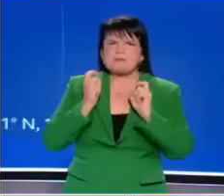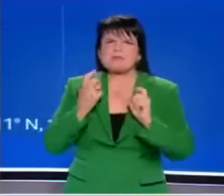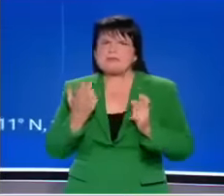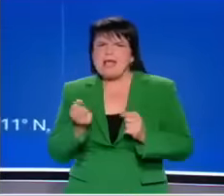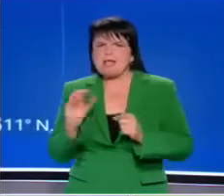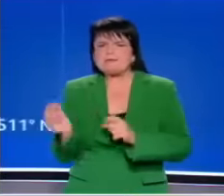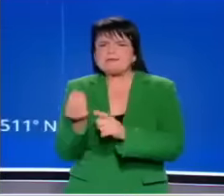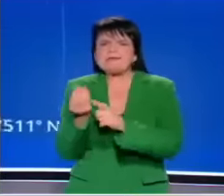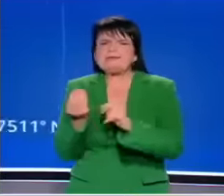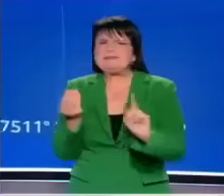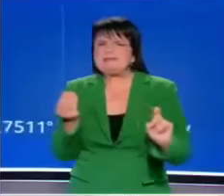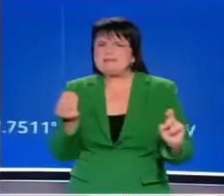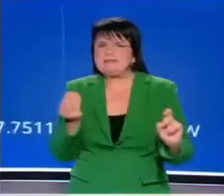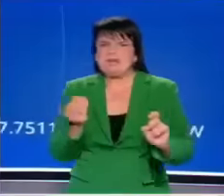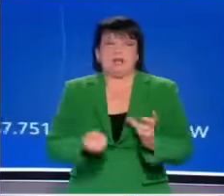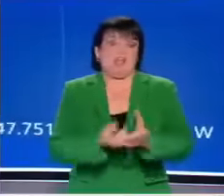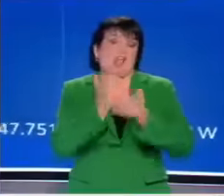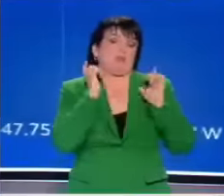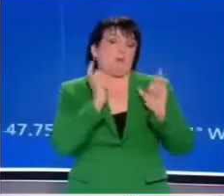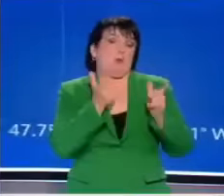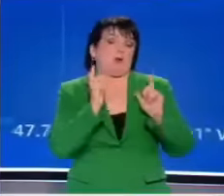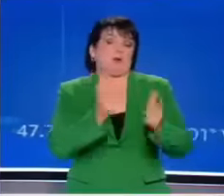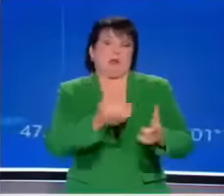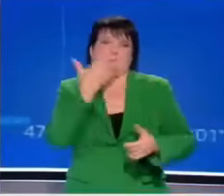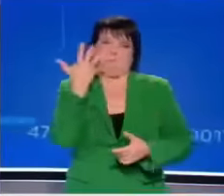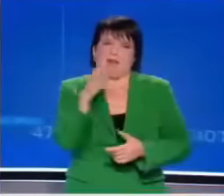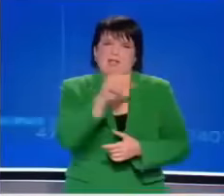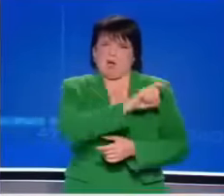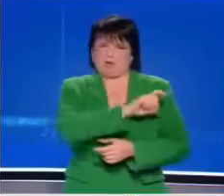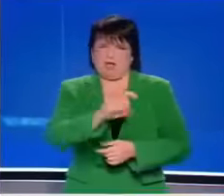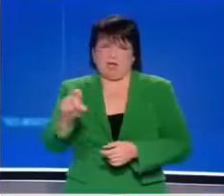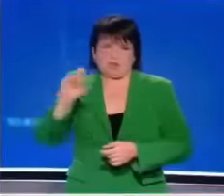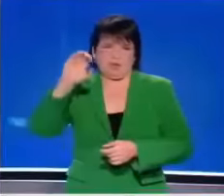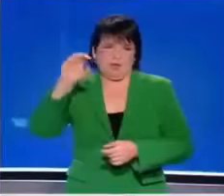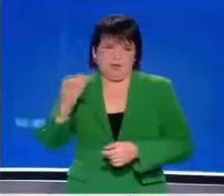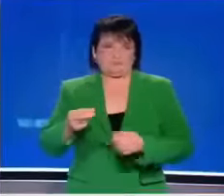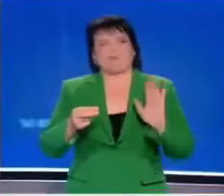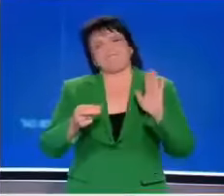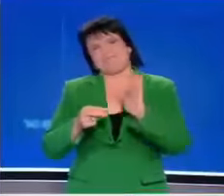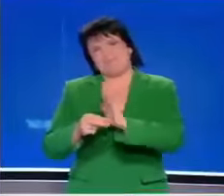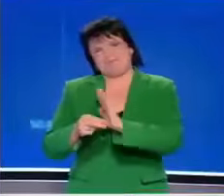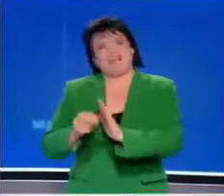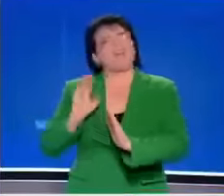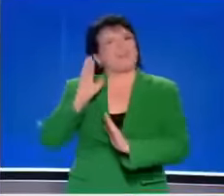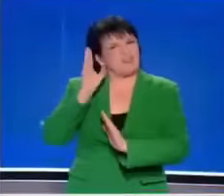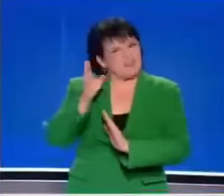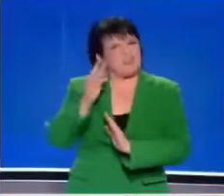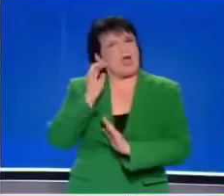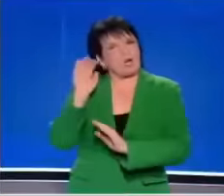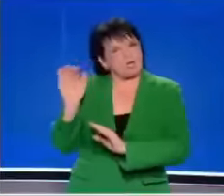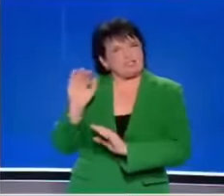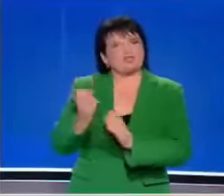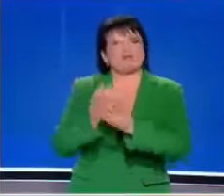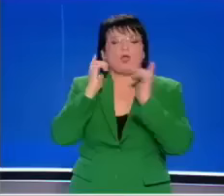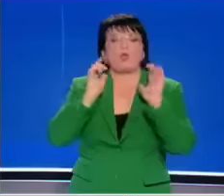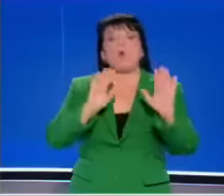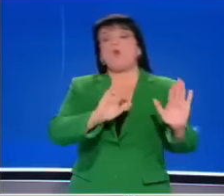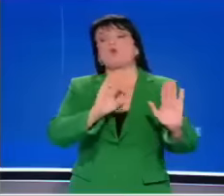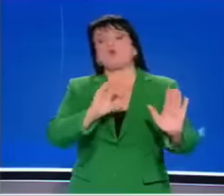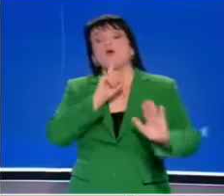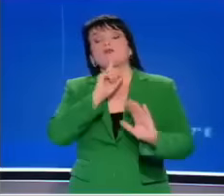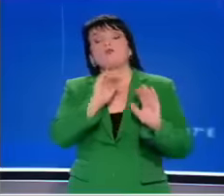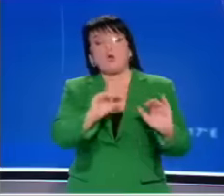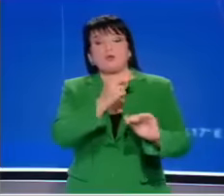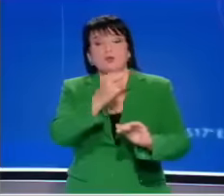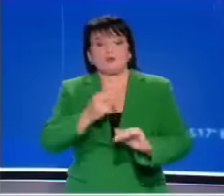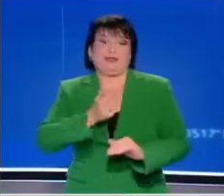προέλευσή του και εμείς έχουμε τη νέα δημοκρατία με 500 εκατομμύρια ε θα πάμε στη νέα δημοκρατία ε μ είναι το ίδιο πράγμα δεν μπορείς να ες